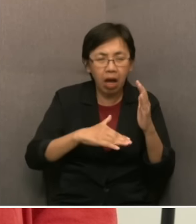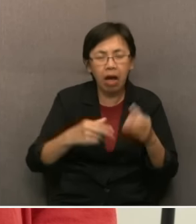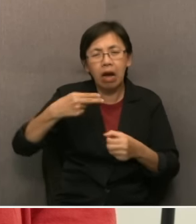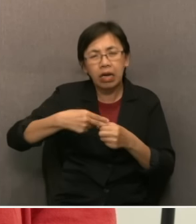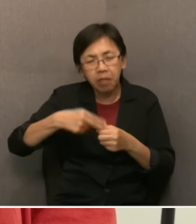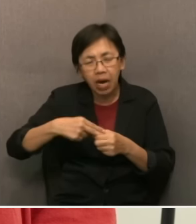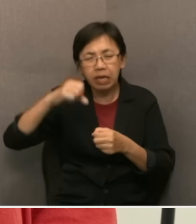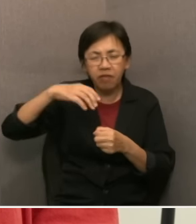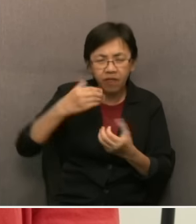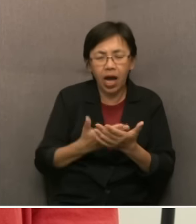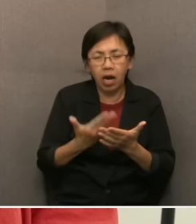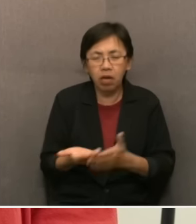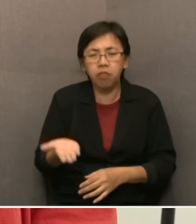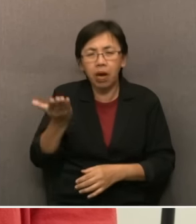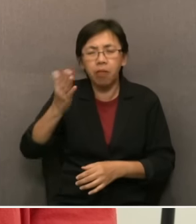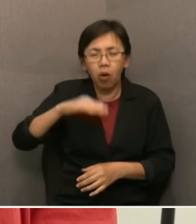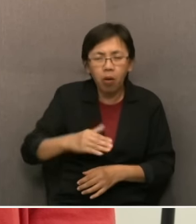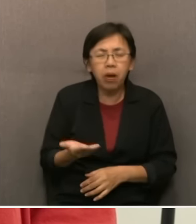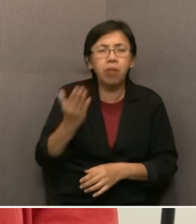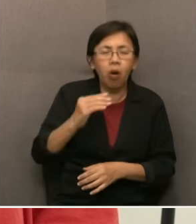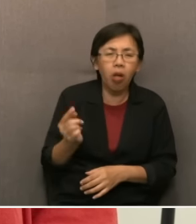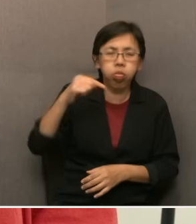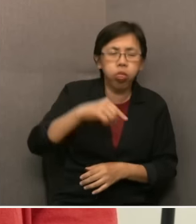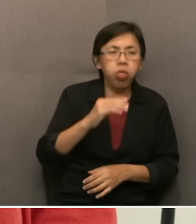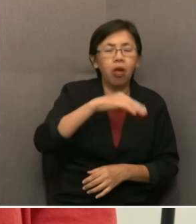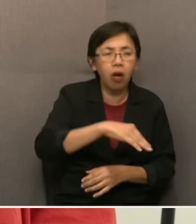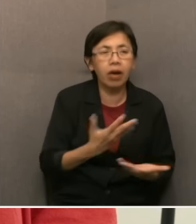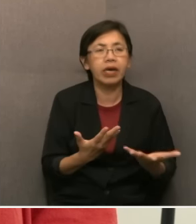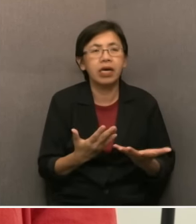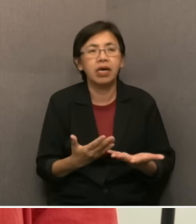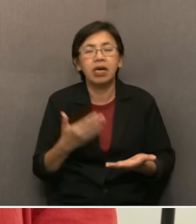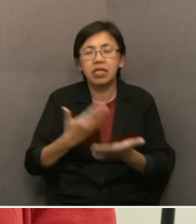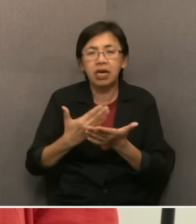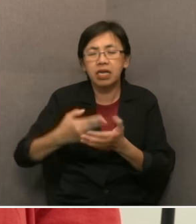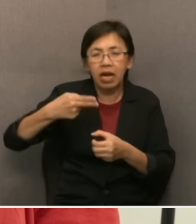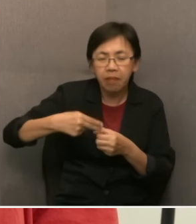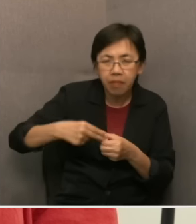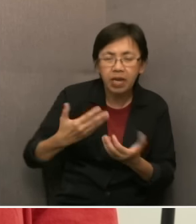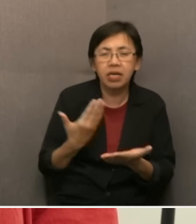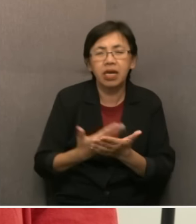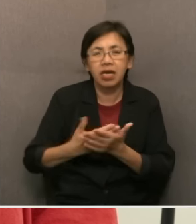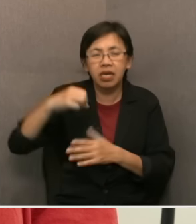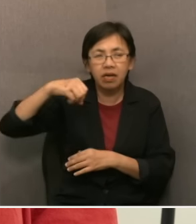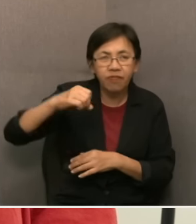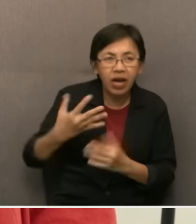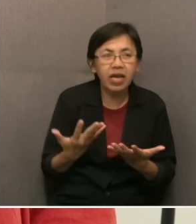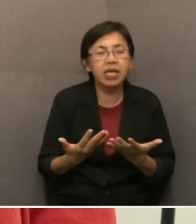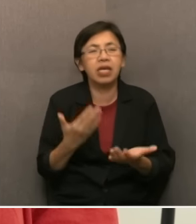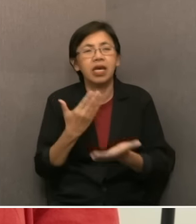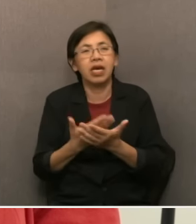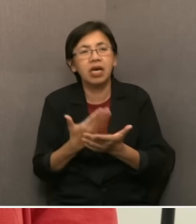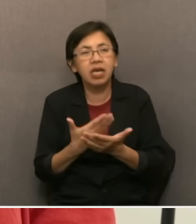งานมันทำให้พวกเอิ่มราคาพวกทางด้านพลังงานทั้งหลายหรือแม้แต่ราคาพวก